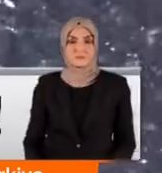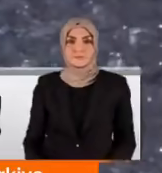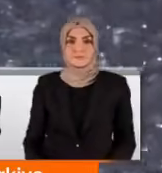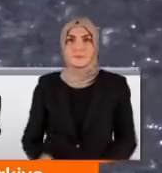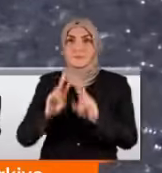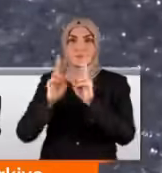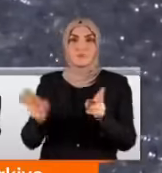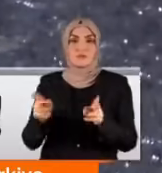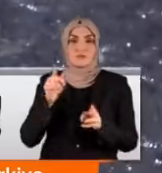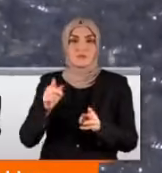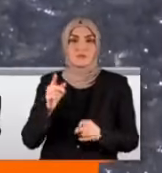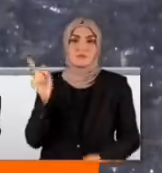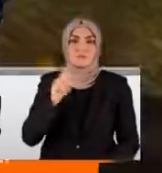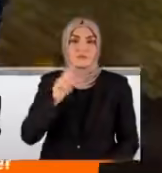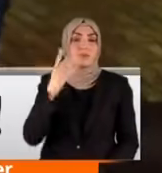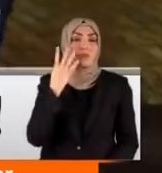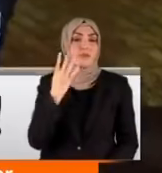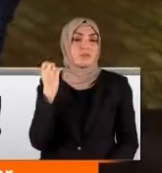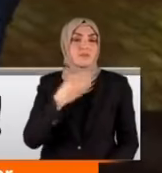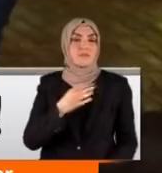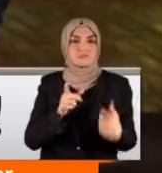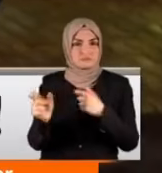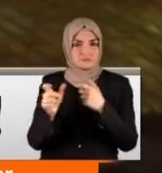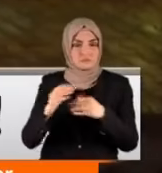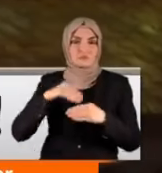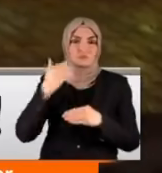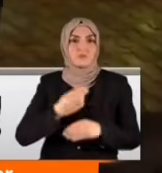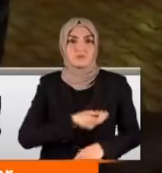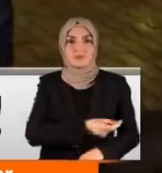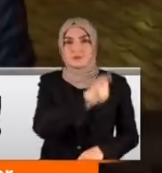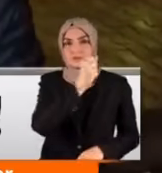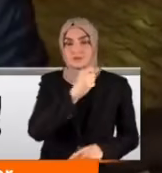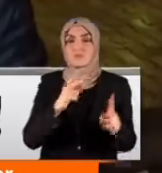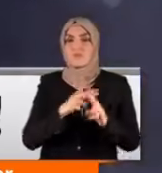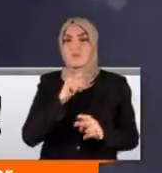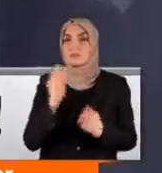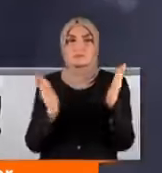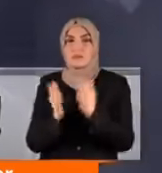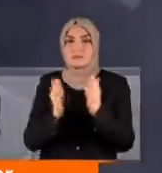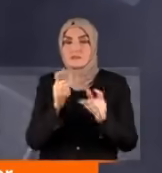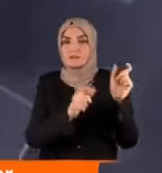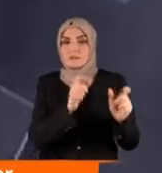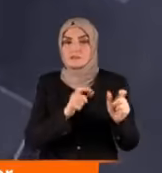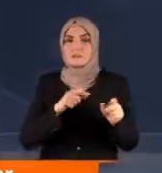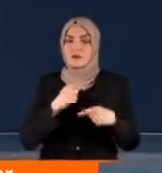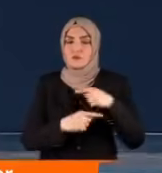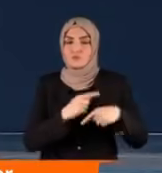Ben dükkana 4 el ateş eden saldırgan olay yerinden kaçtı polis saldırganların peşinde